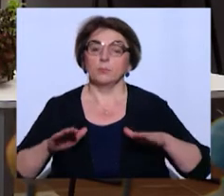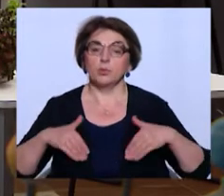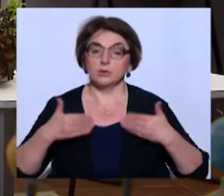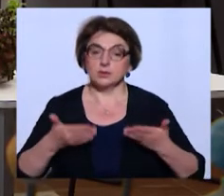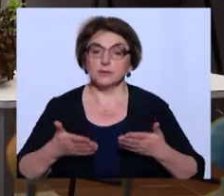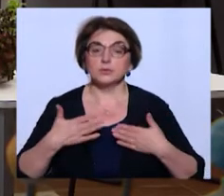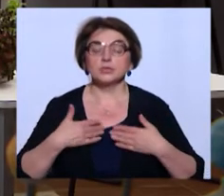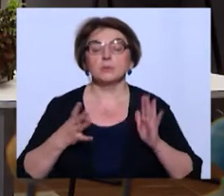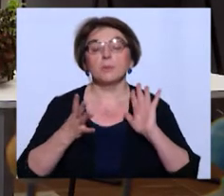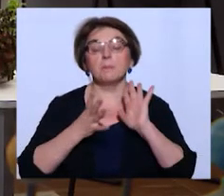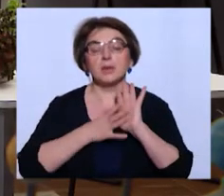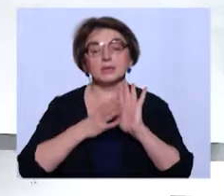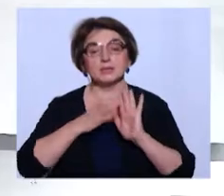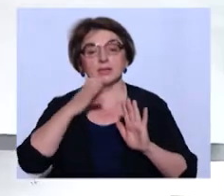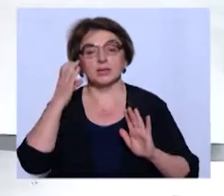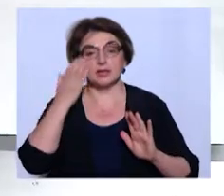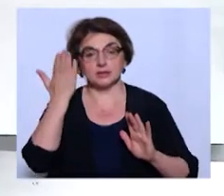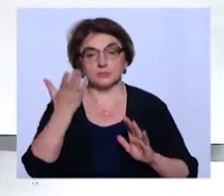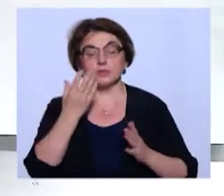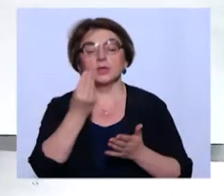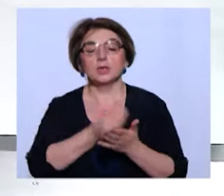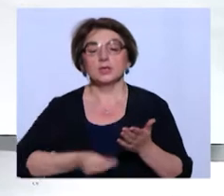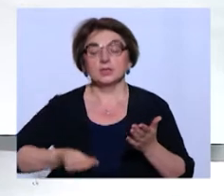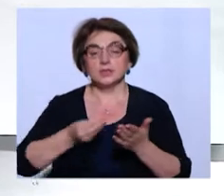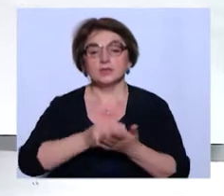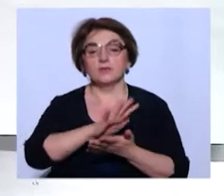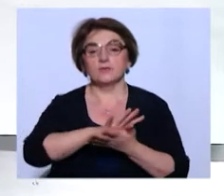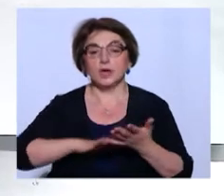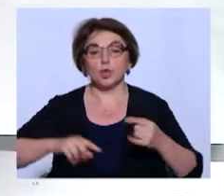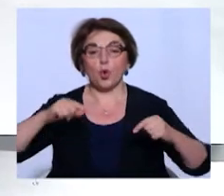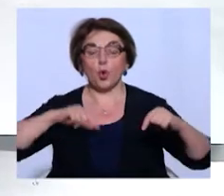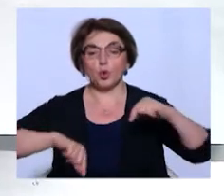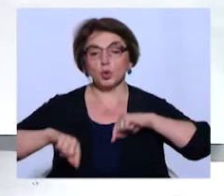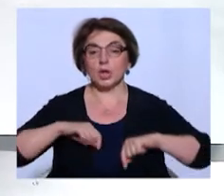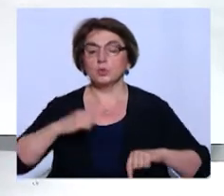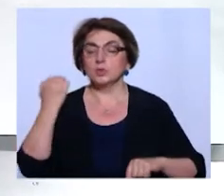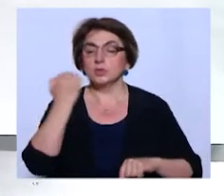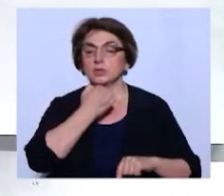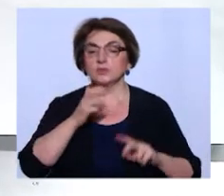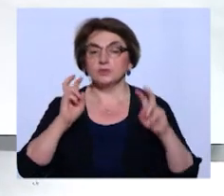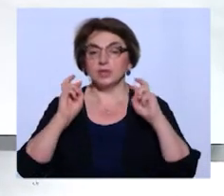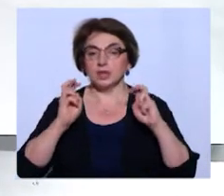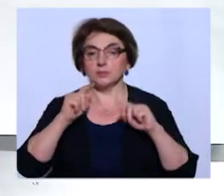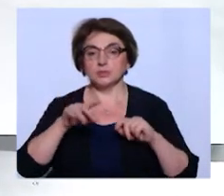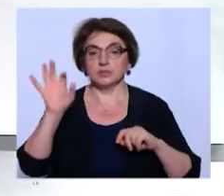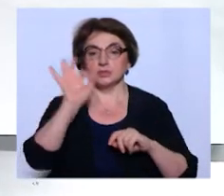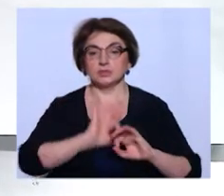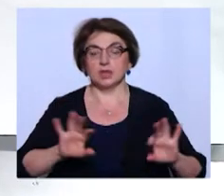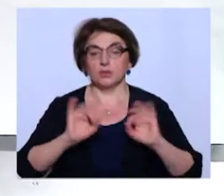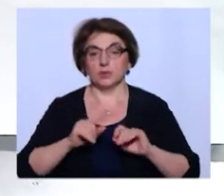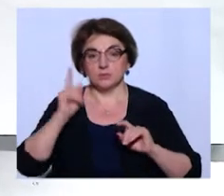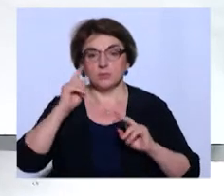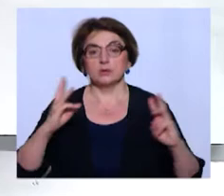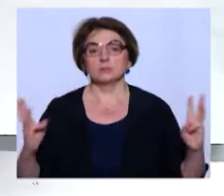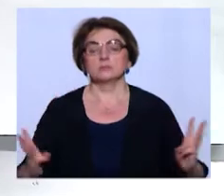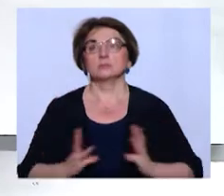მოგესალმებით ჩემო მეცხრე კლასელებო. ჩვენ დღეს ისევ ვაგრძელებთ ორგანულ ნივთიერებებზე საუბარს და ლეგენდის თანახმად ცეცხლი